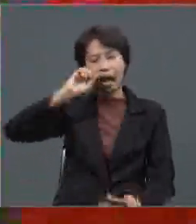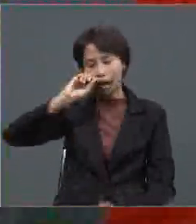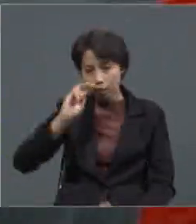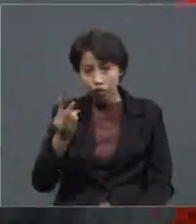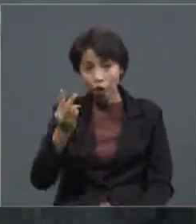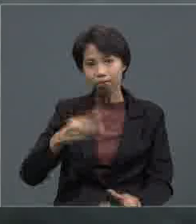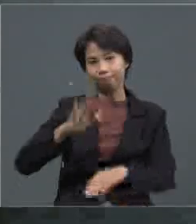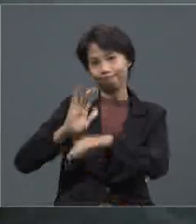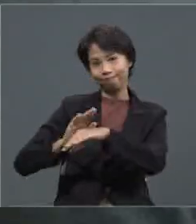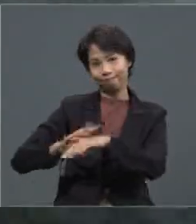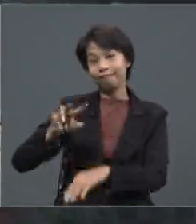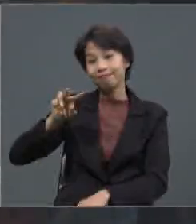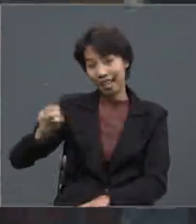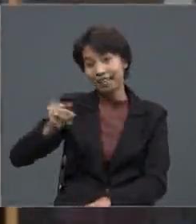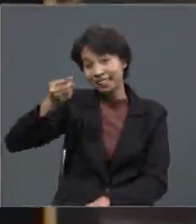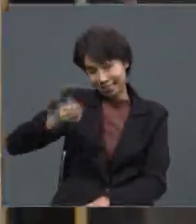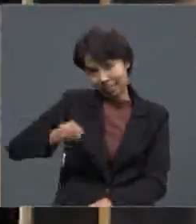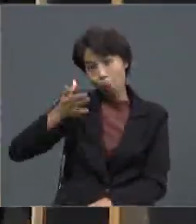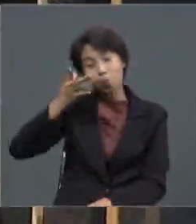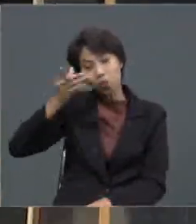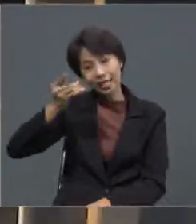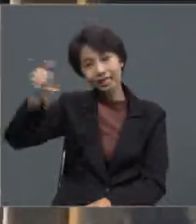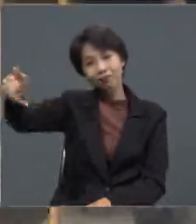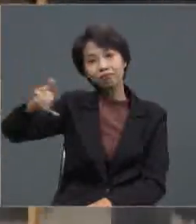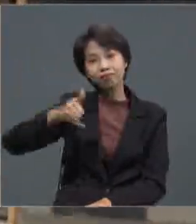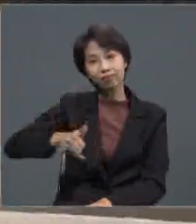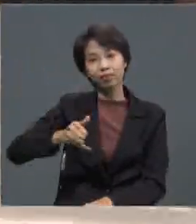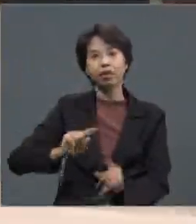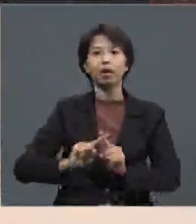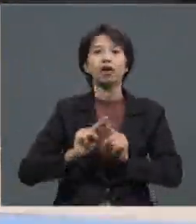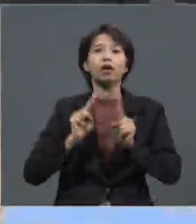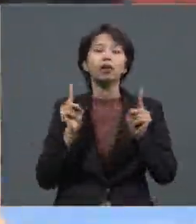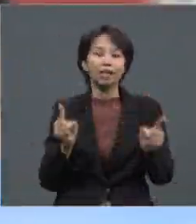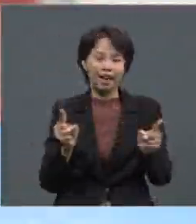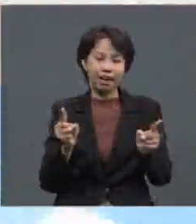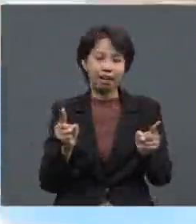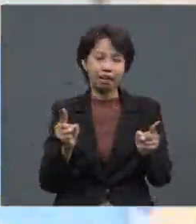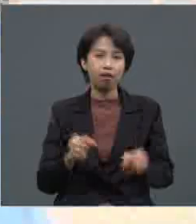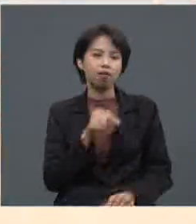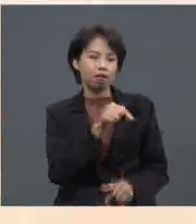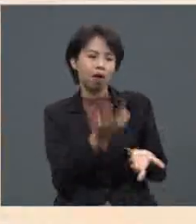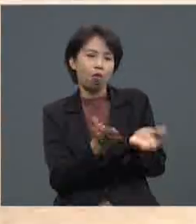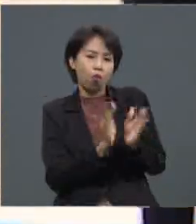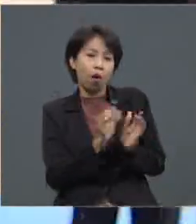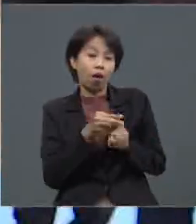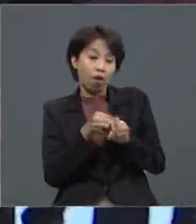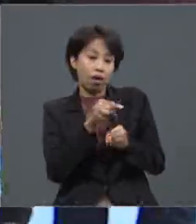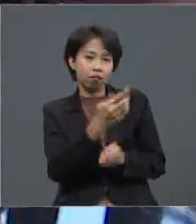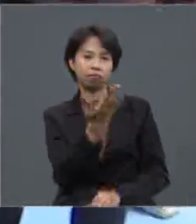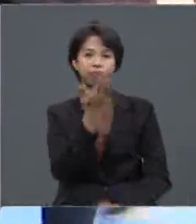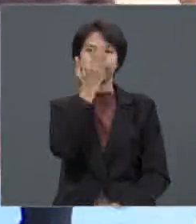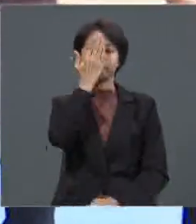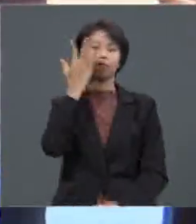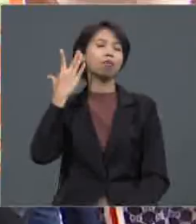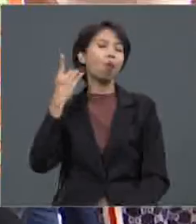กำหนดจริงๆคือวันพรุ่งนี้นะ5มิถุนายนแต่ปรากฏว่าทางผู้ต้องหาเนี่ยมาล่วงหน้า2วันก็คือมา